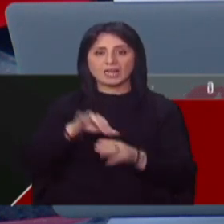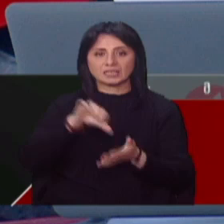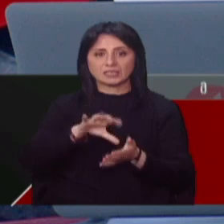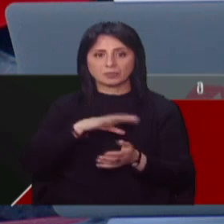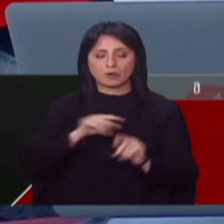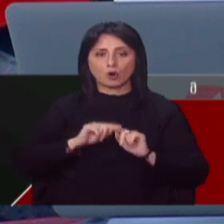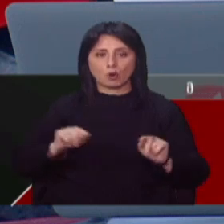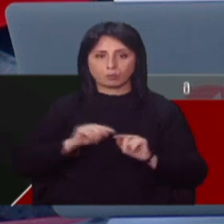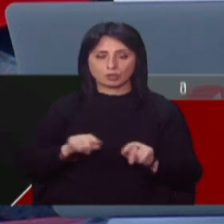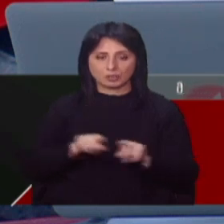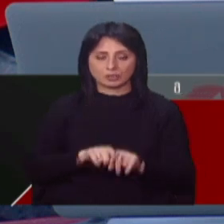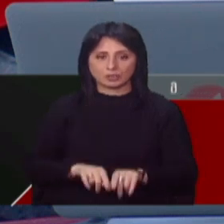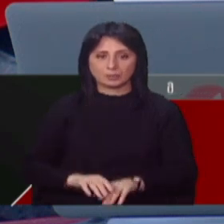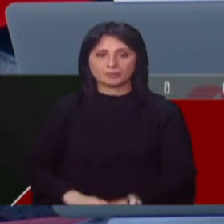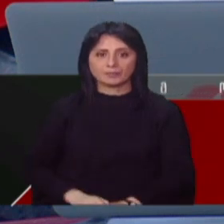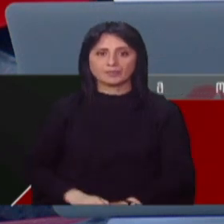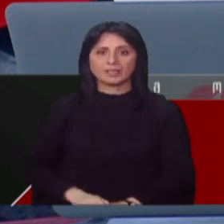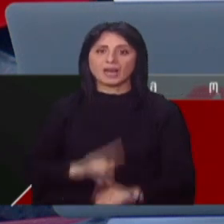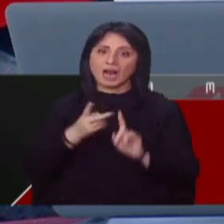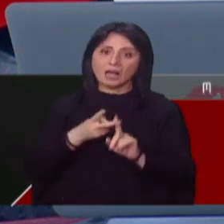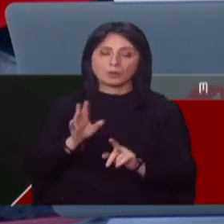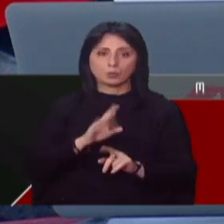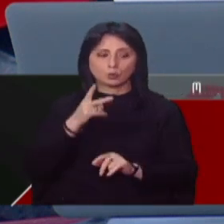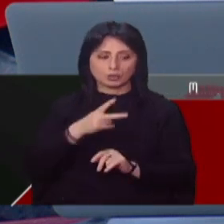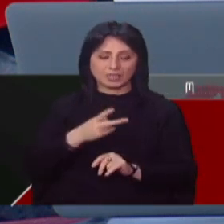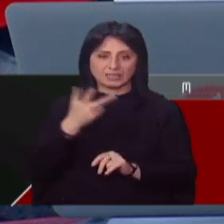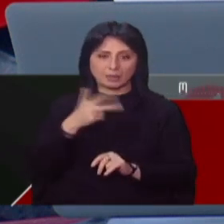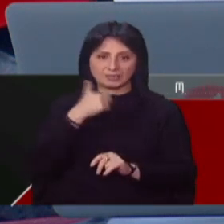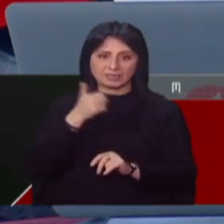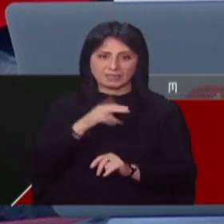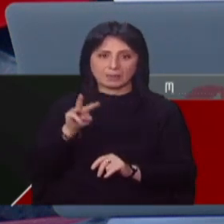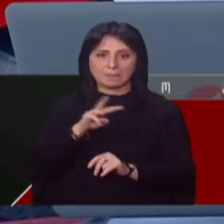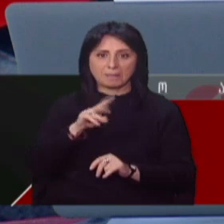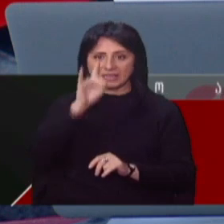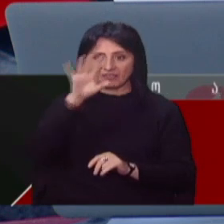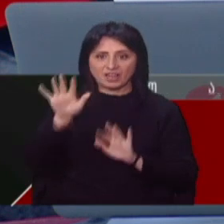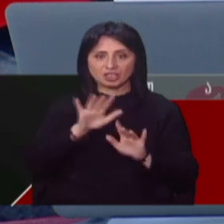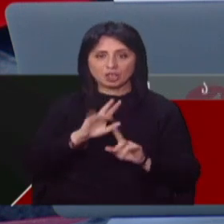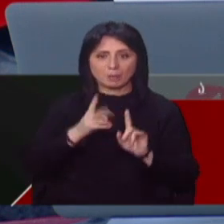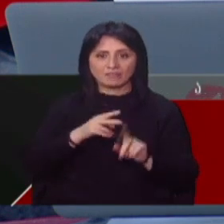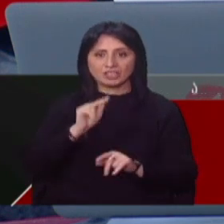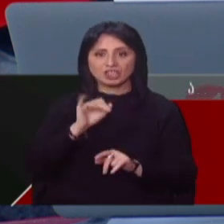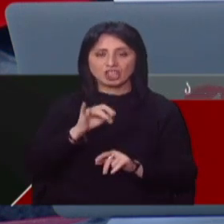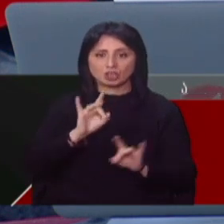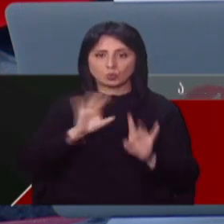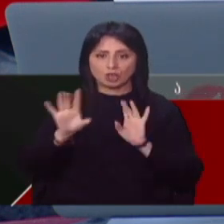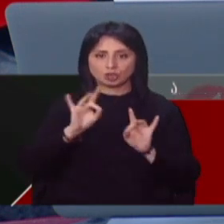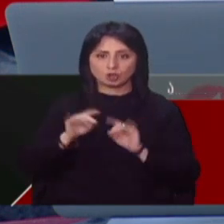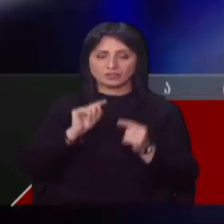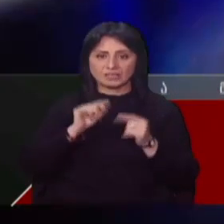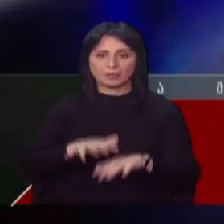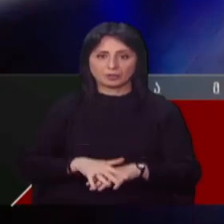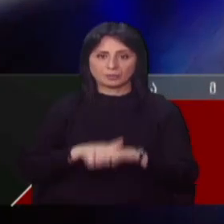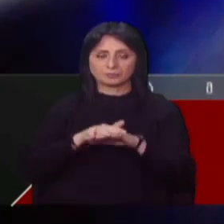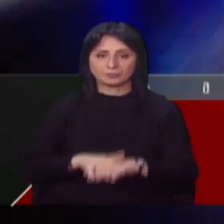იმყოფებოდნენ ოპოზიციონერი ლიდერებიც. Განმეორდება თუ არა 2023 წლის მარტის ცნობილი მოვლენები. ნოდარ ჩაჩუა აშუქებდა